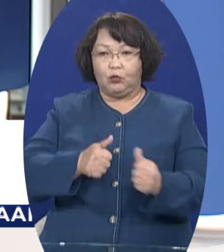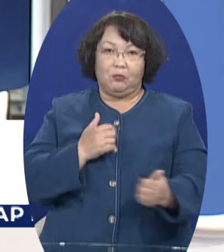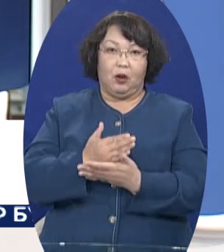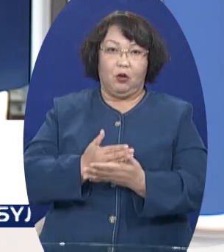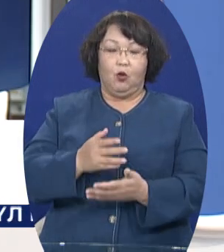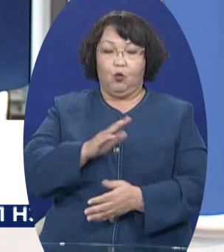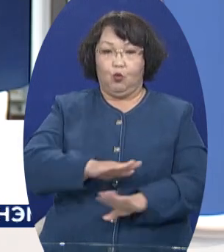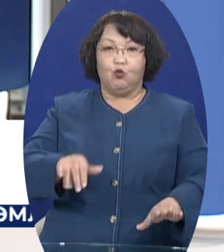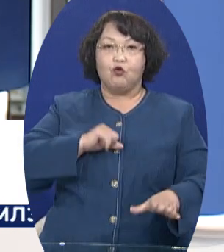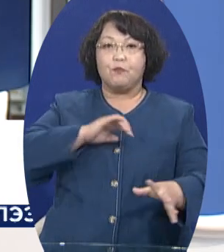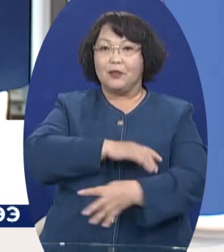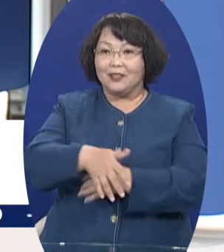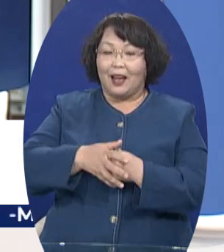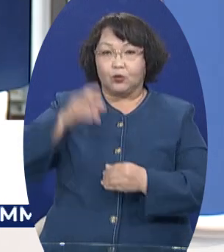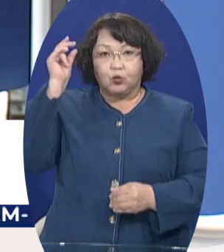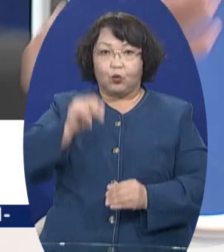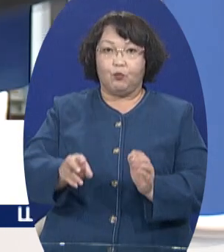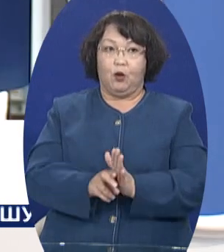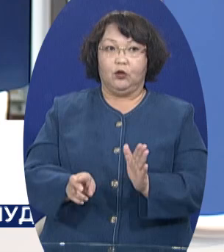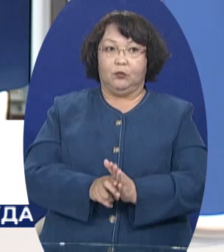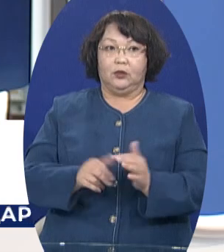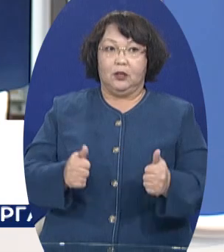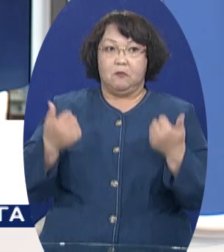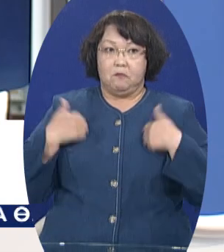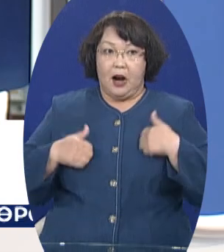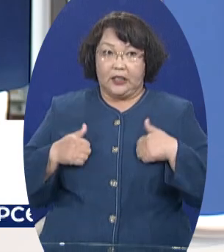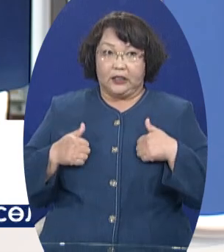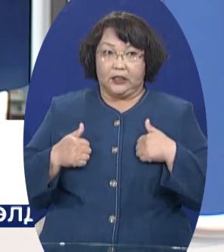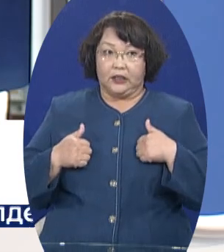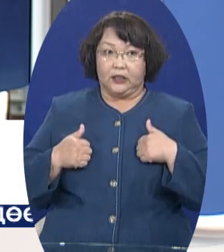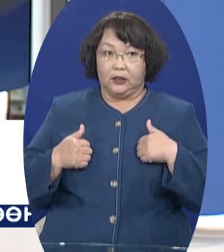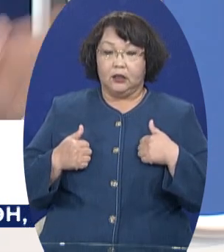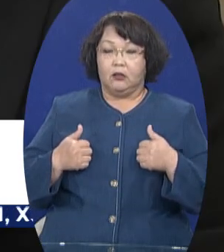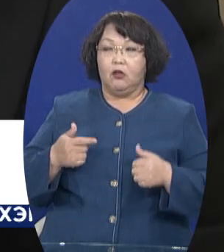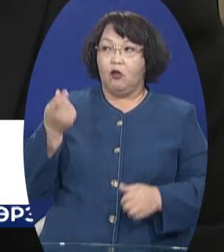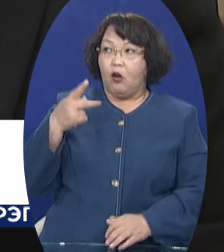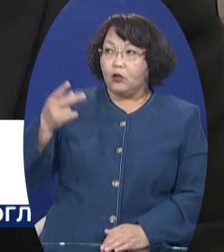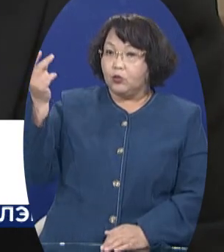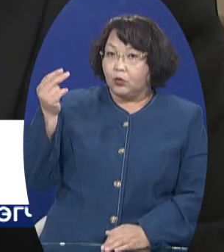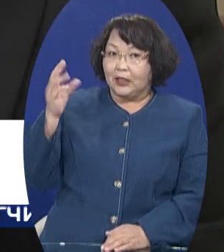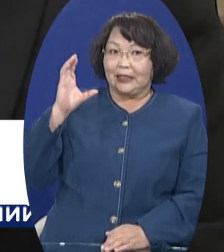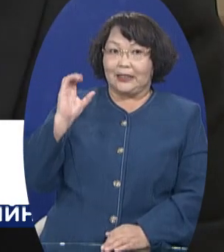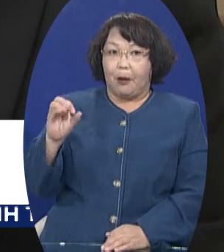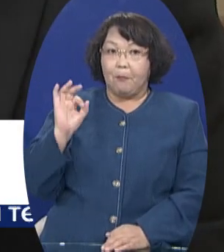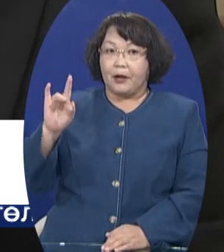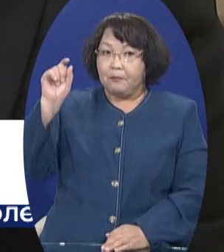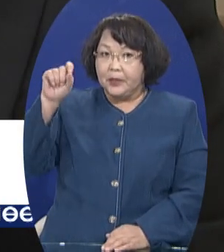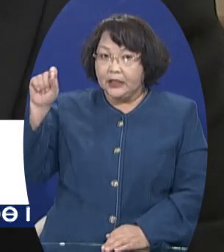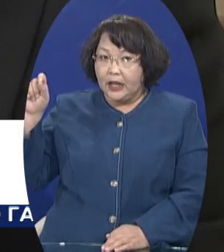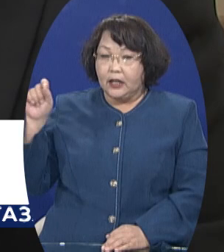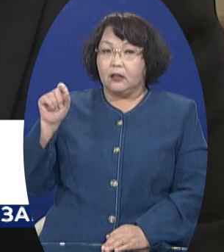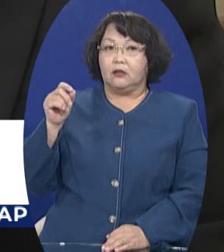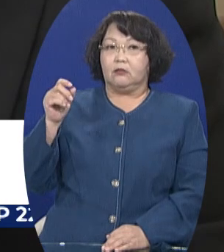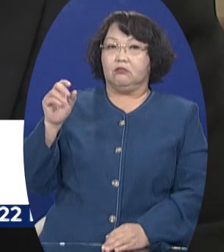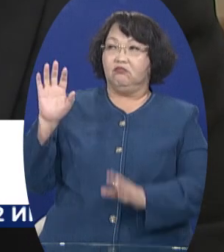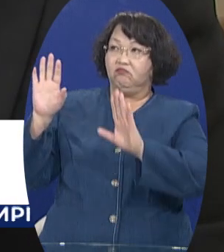платформ дээр сураад явсаж байгаа учраас болвол дан ганц багшийн бодсон одоо зурсан заасан самбар дээр бодсон нэг бодлогоор бүх нэг